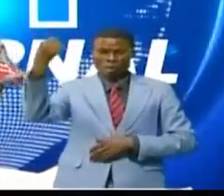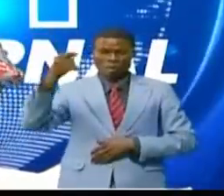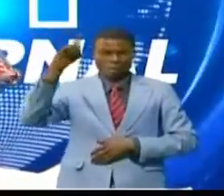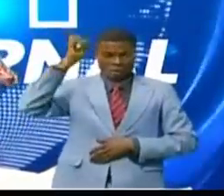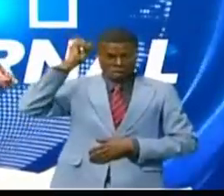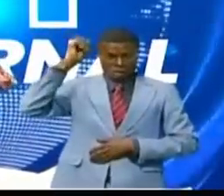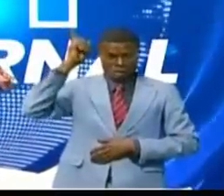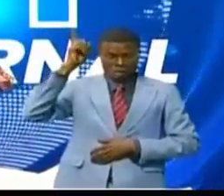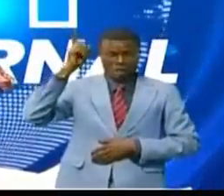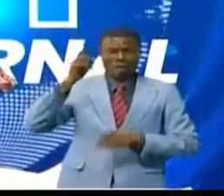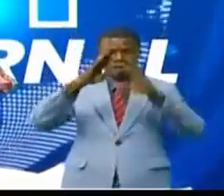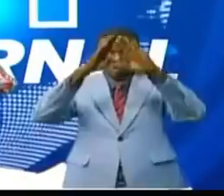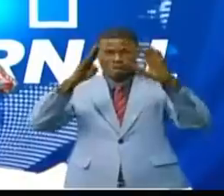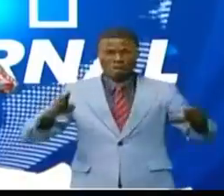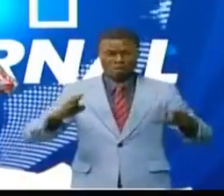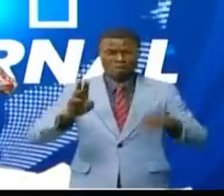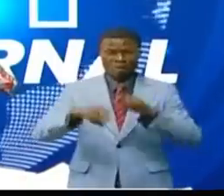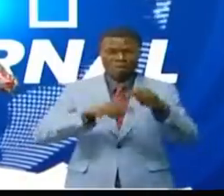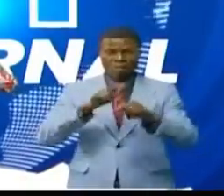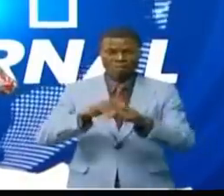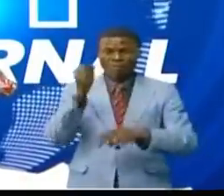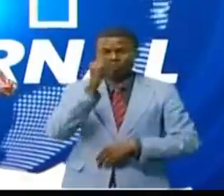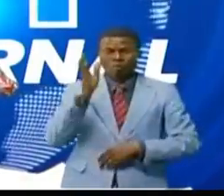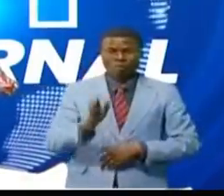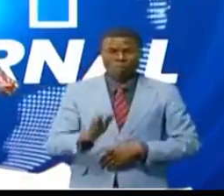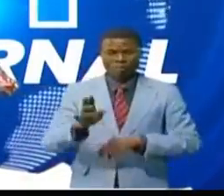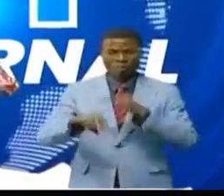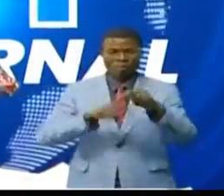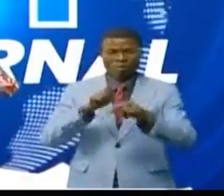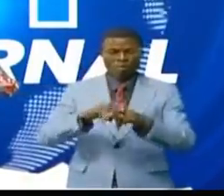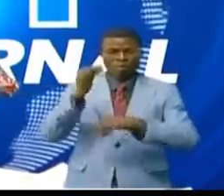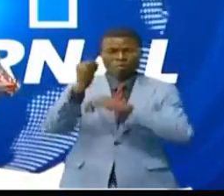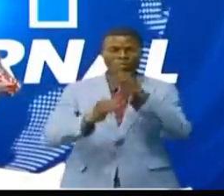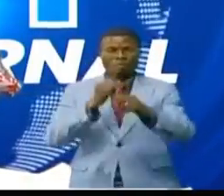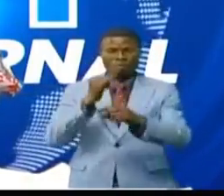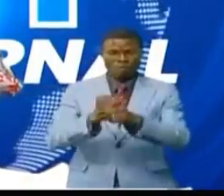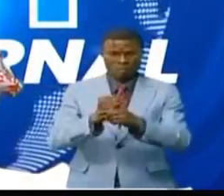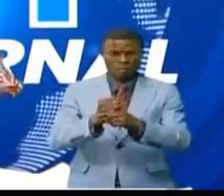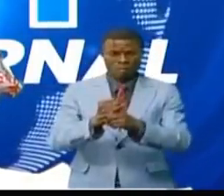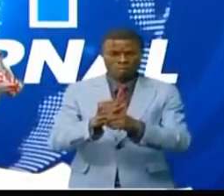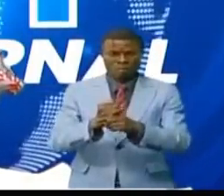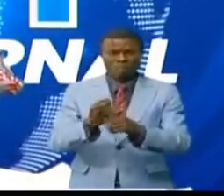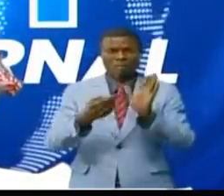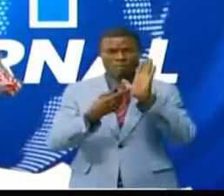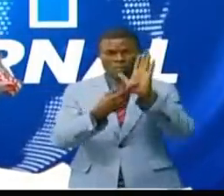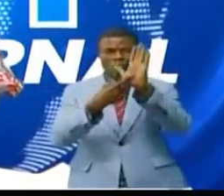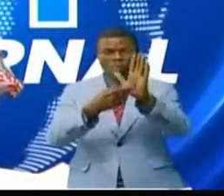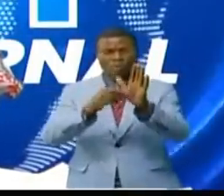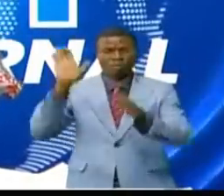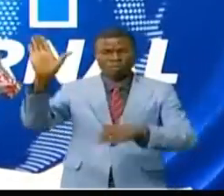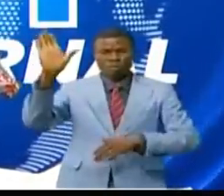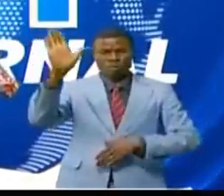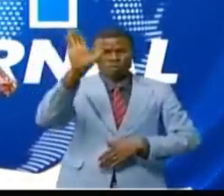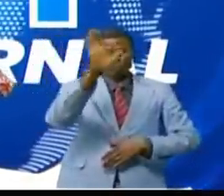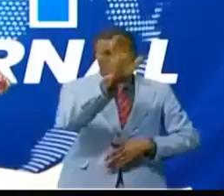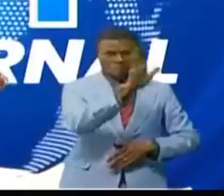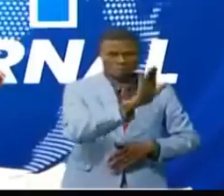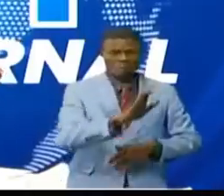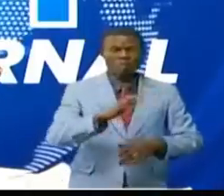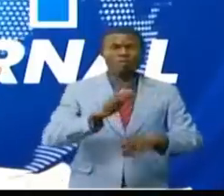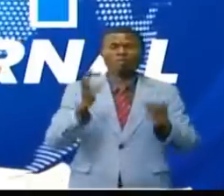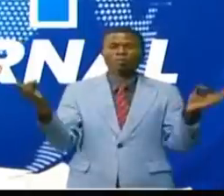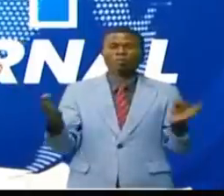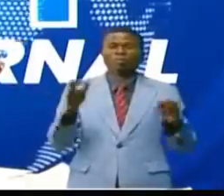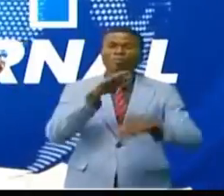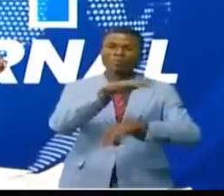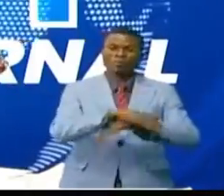Musée national. 11 artistes visuels nationaux et internationaux ont exposé leurs œuvres au cours d'une soirée afin